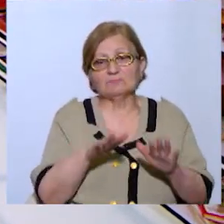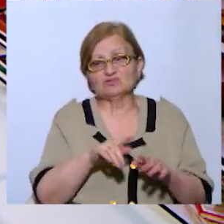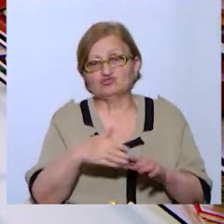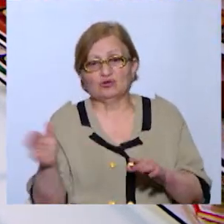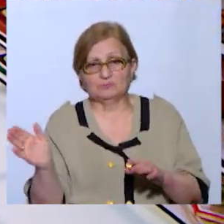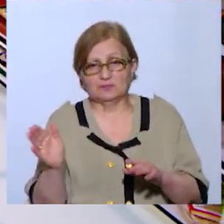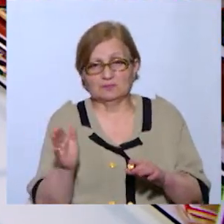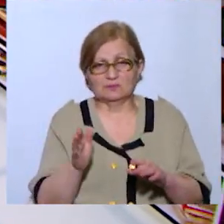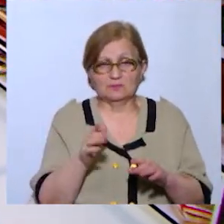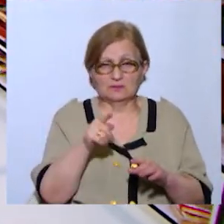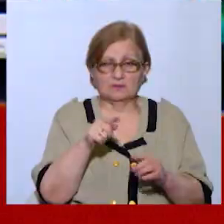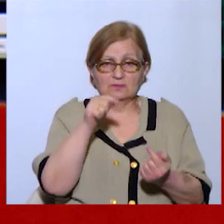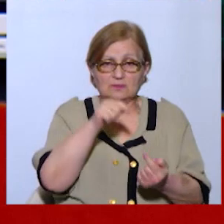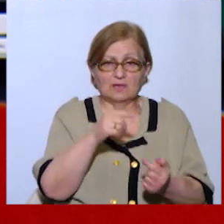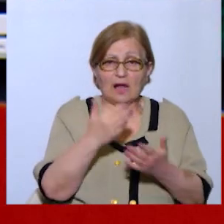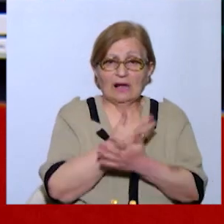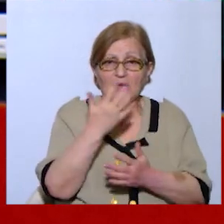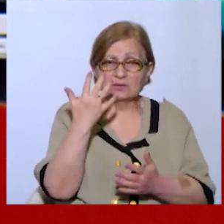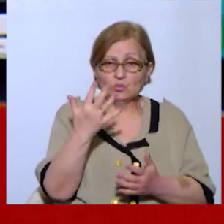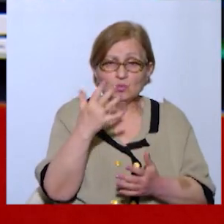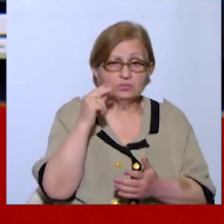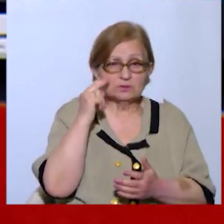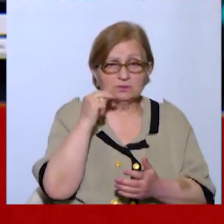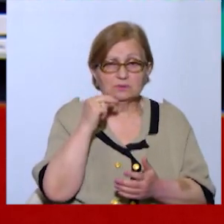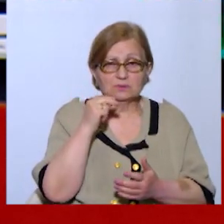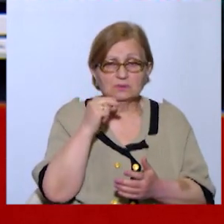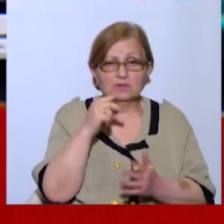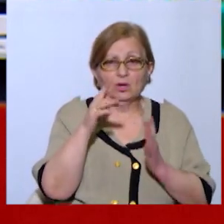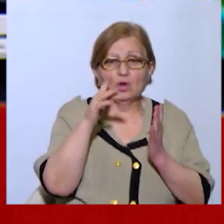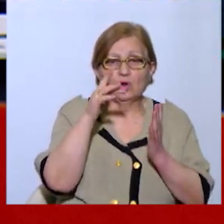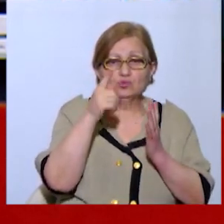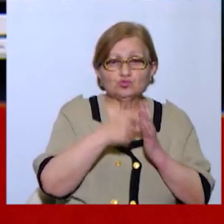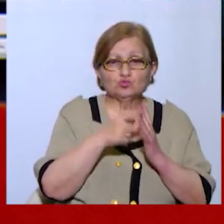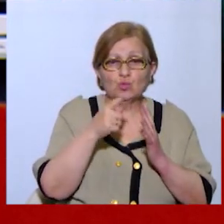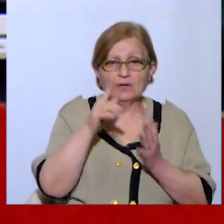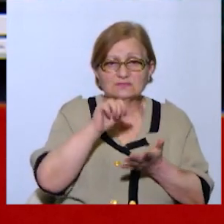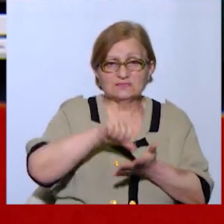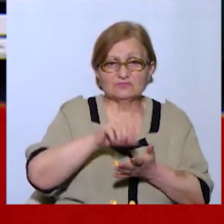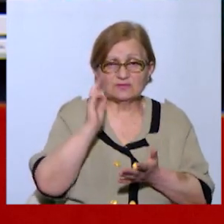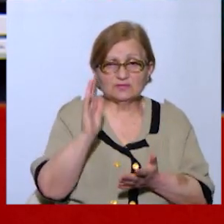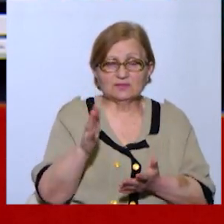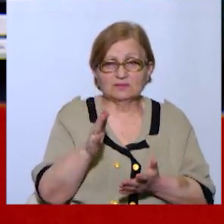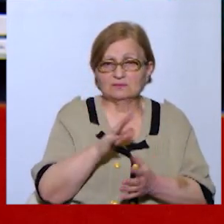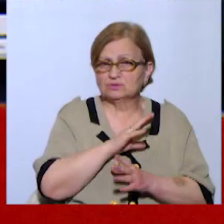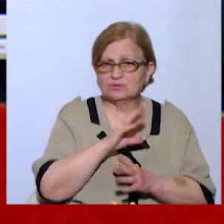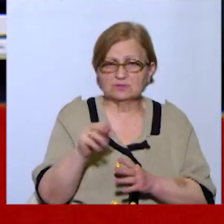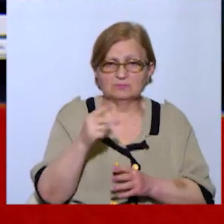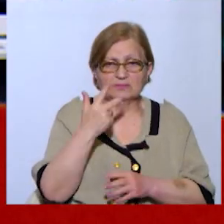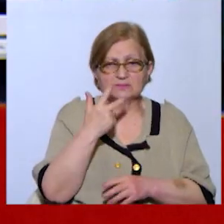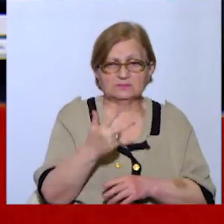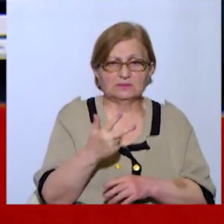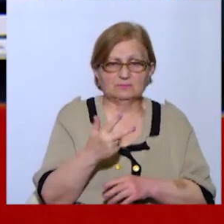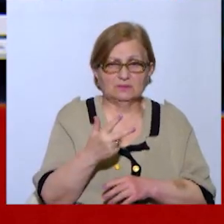შესაბამისად ახალი 5 რიცხვის შუა წევრი, მესამე წევრი ყველა ვარიანტში, ყველა შემთხვევაში